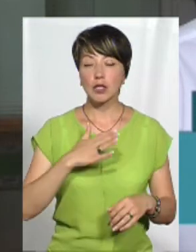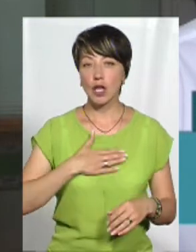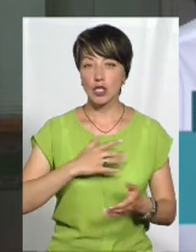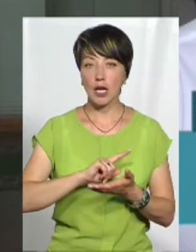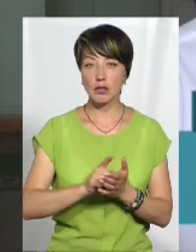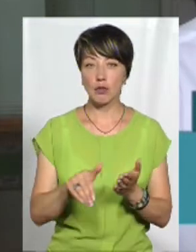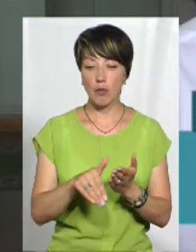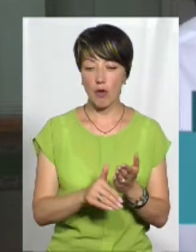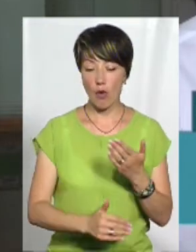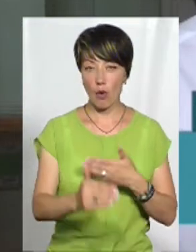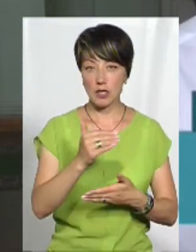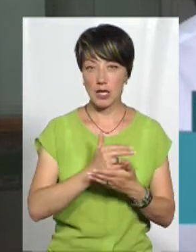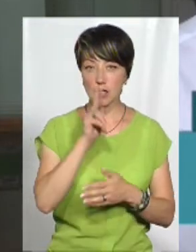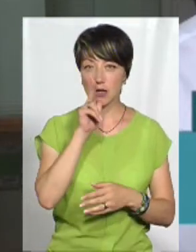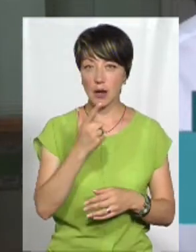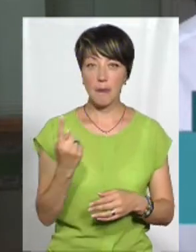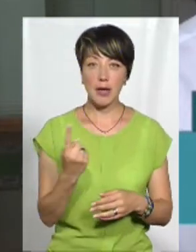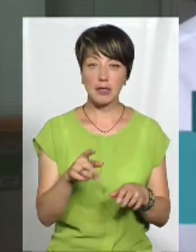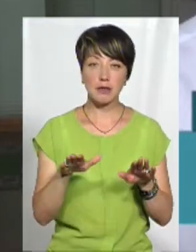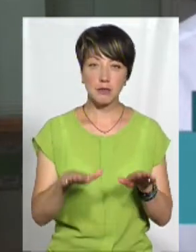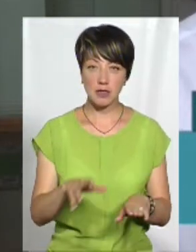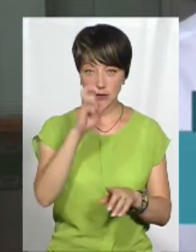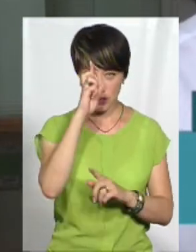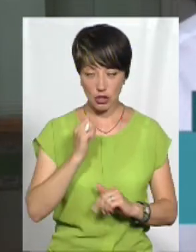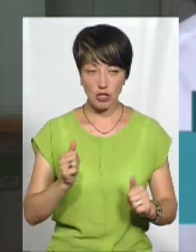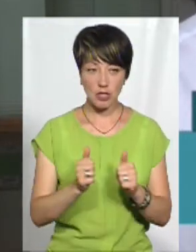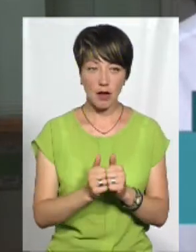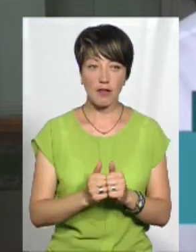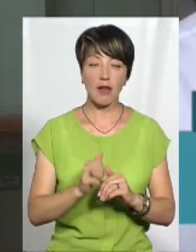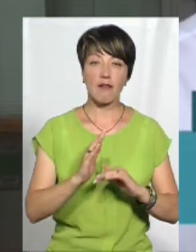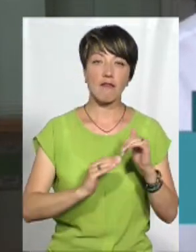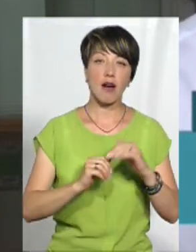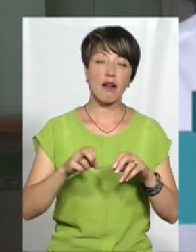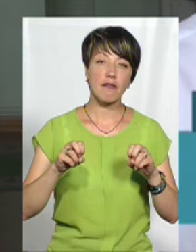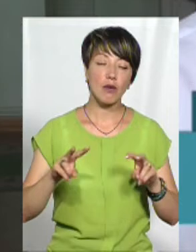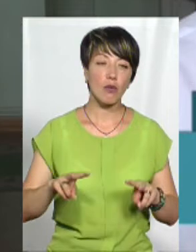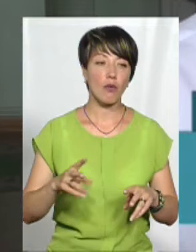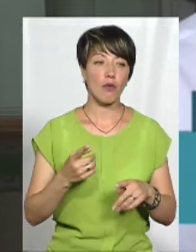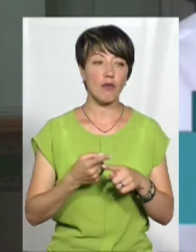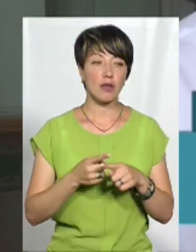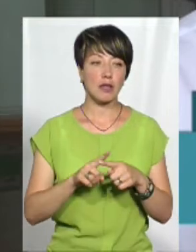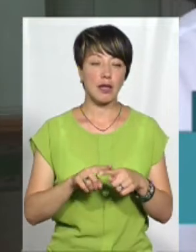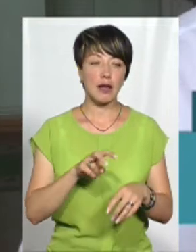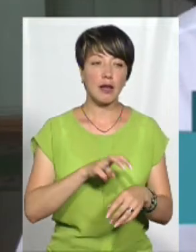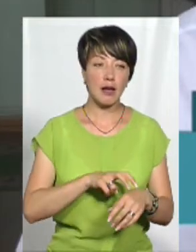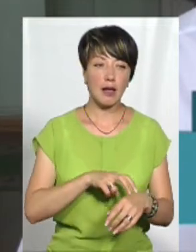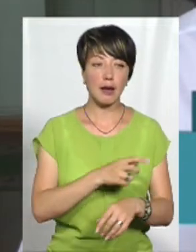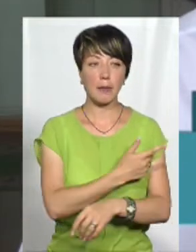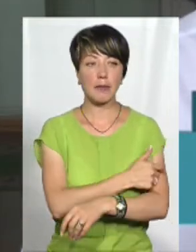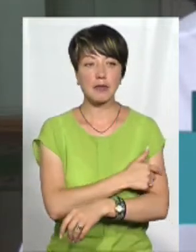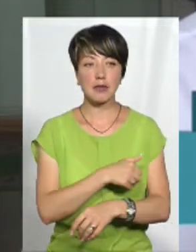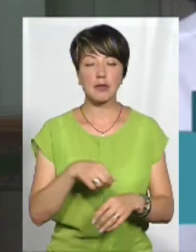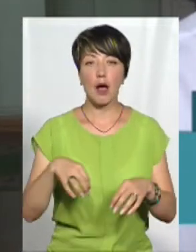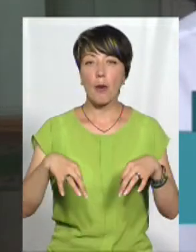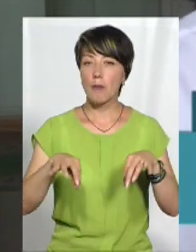протязі трьох останніх років отримують перше місце в нас в державі. Кваліфіковані, фельдшера, лікарі. Машин